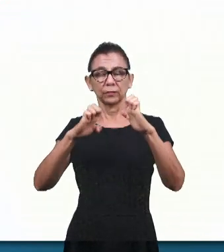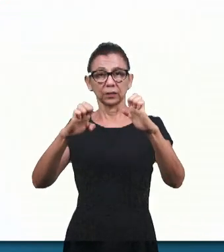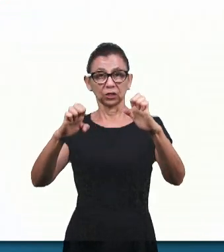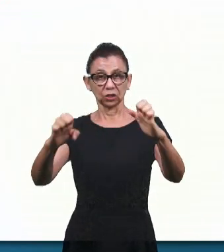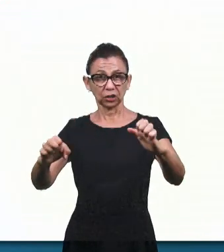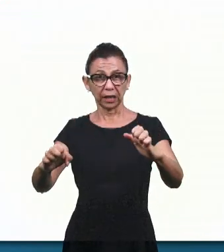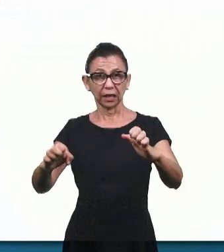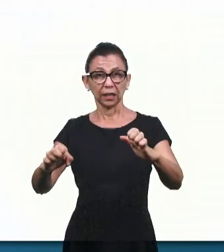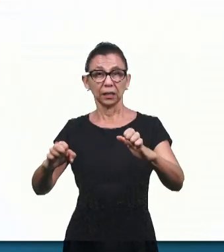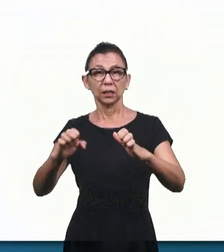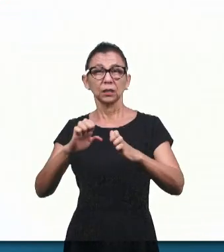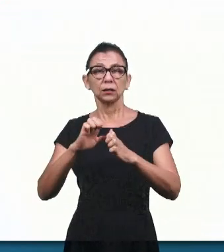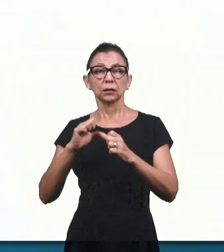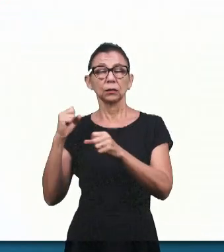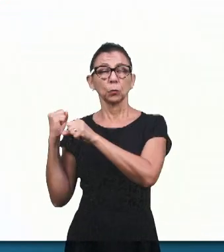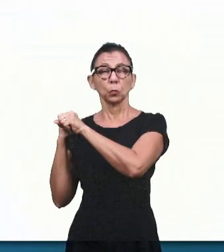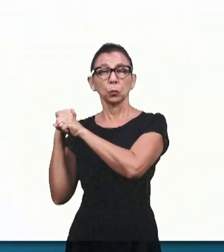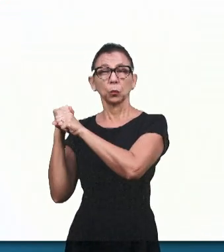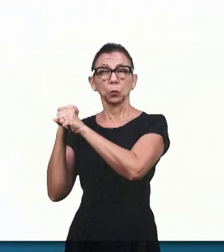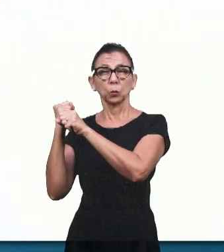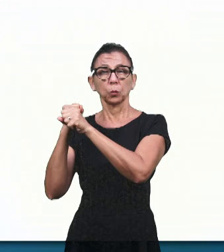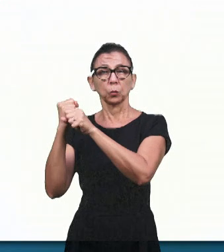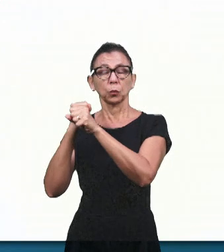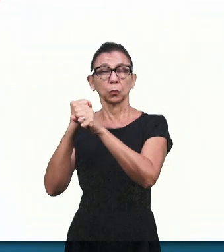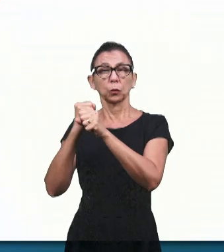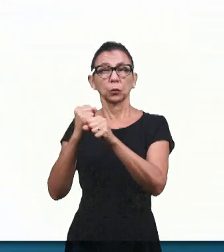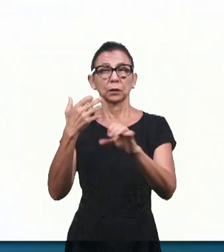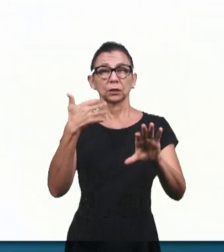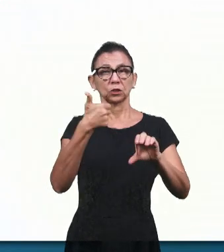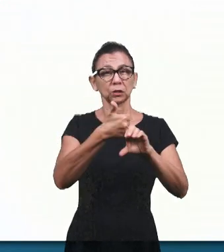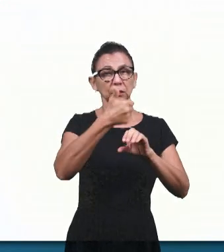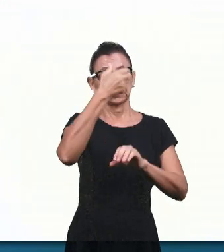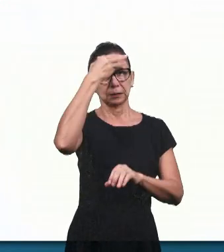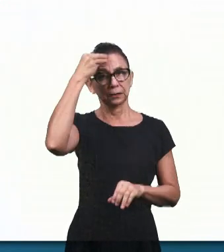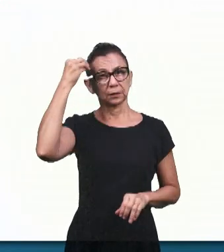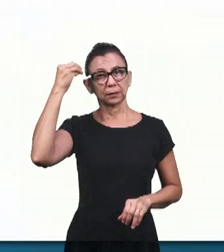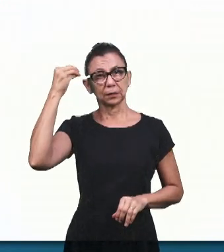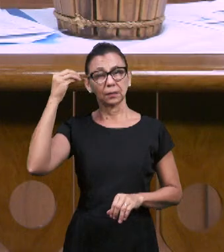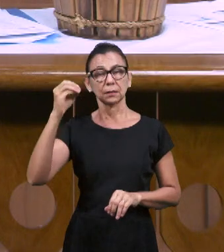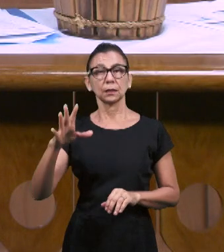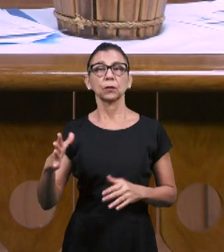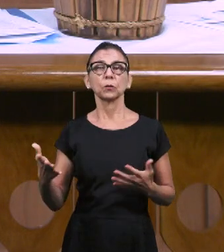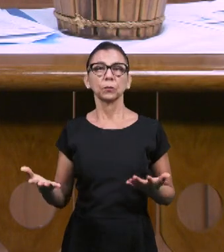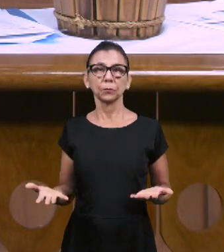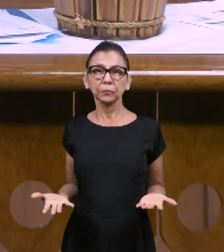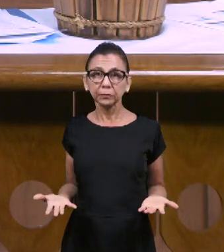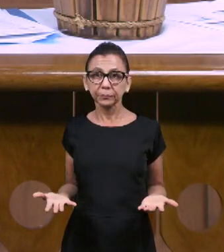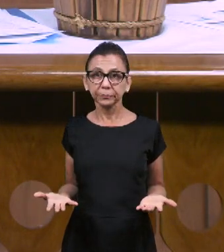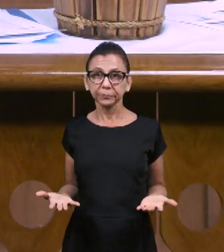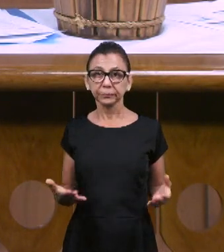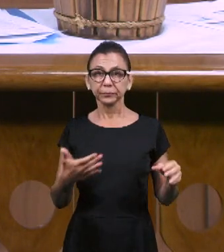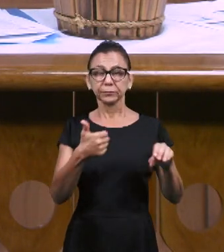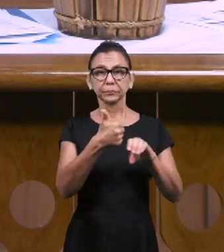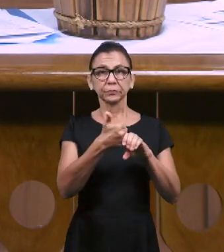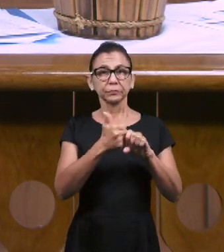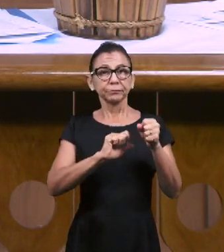oubliés dans le long des années par le christianisme? Le christianisme a oublié les